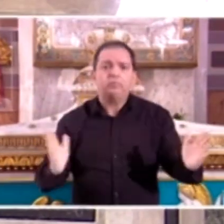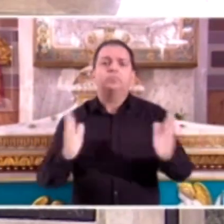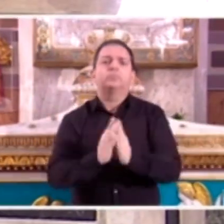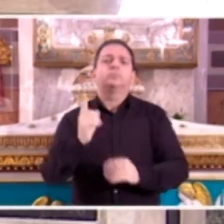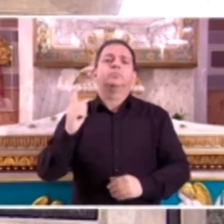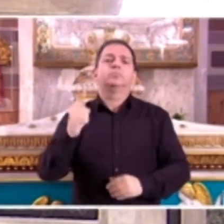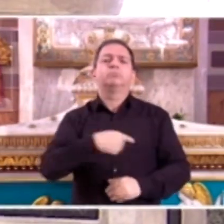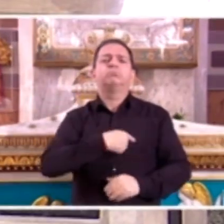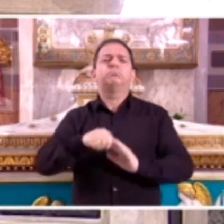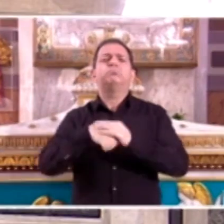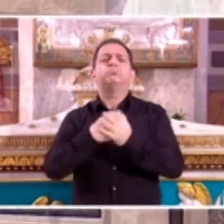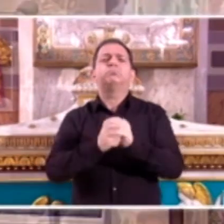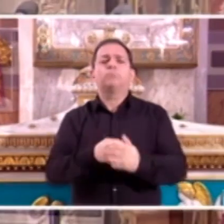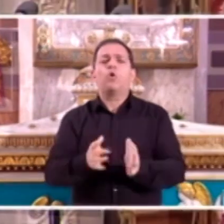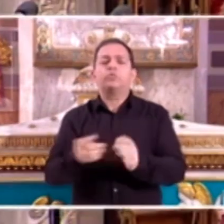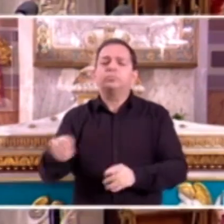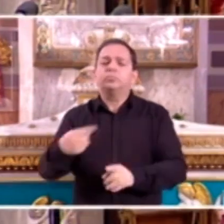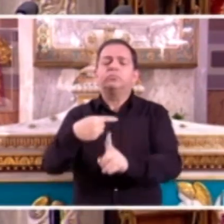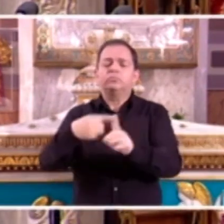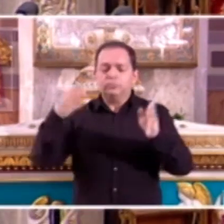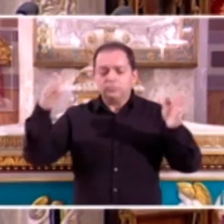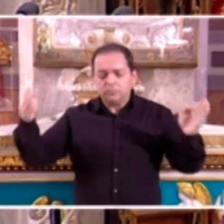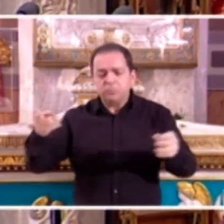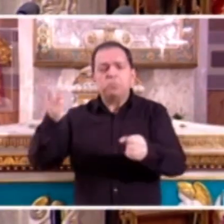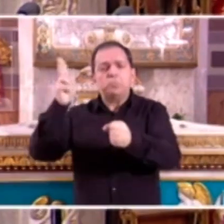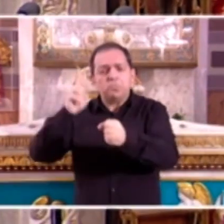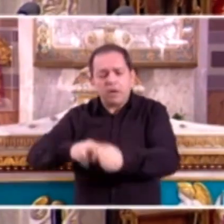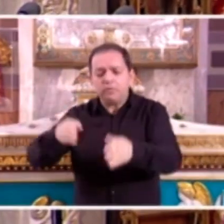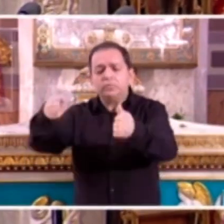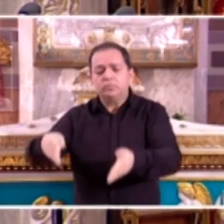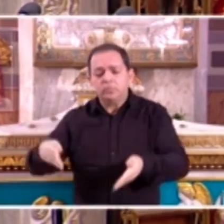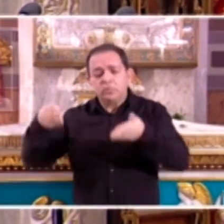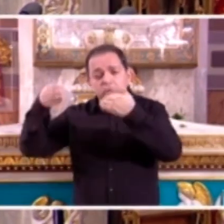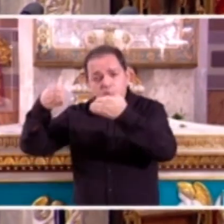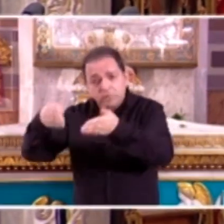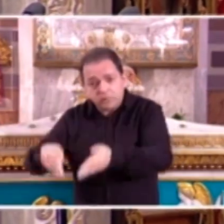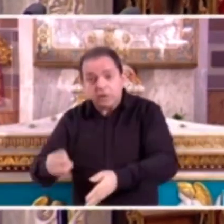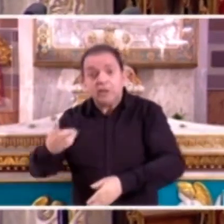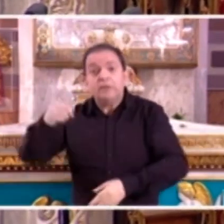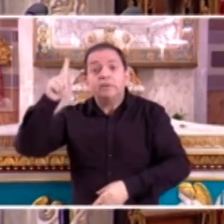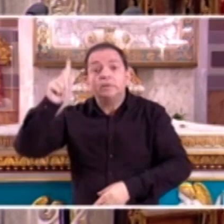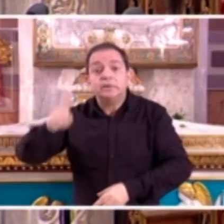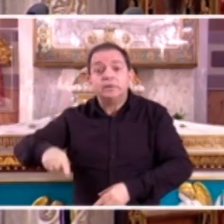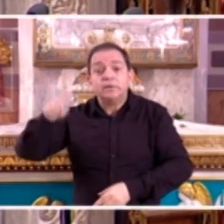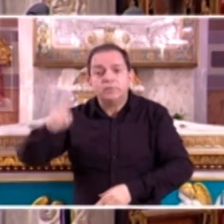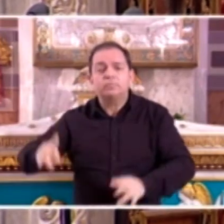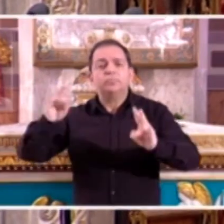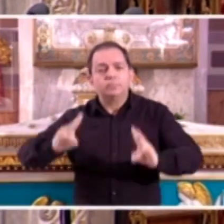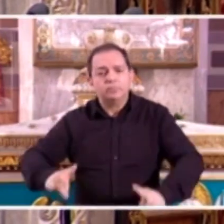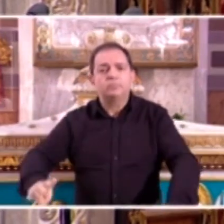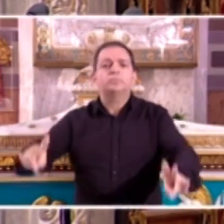ενανθρωπίσαντα, σταυρωθέντα τε υπέρ ημών επί Ποντίου Πιλάτου και παθόντα και ταφέντα